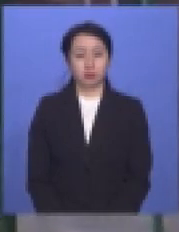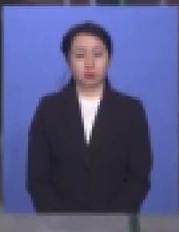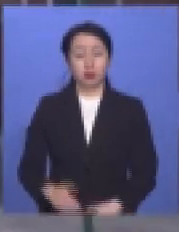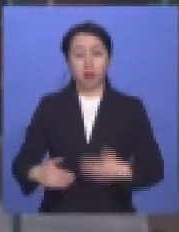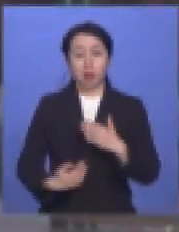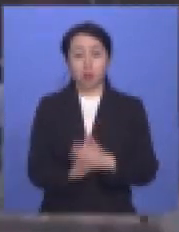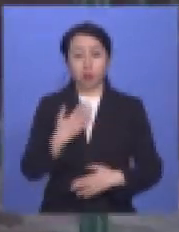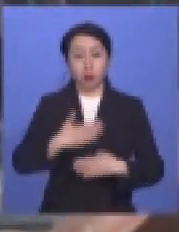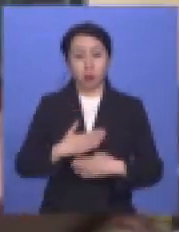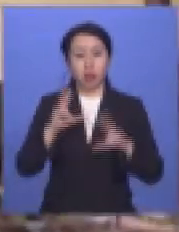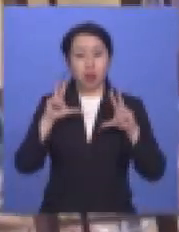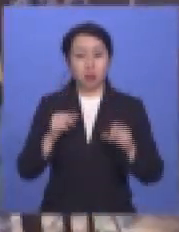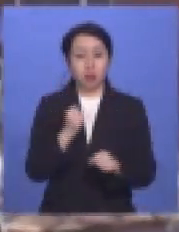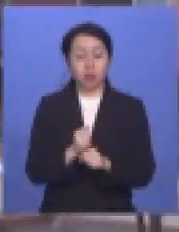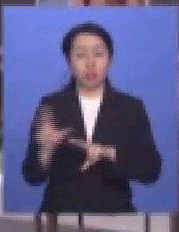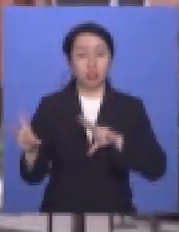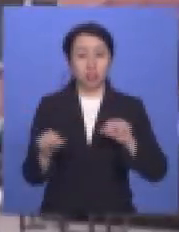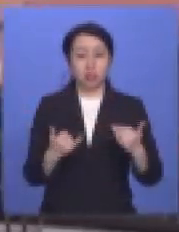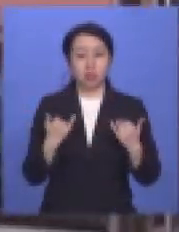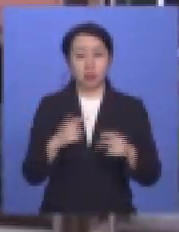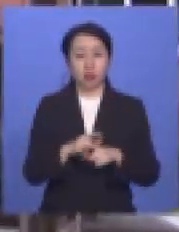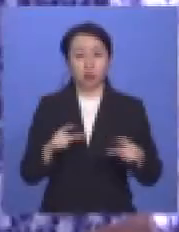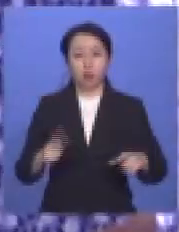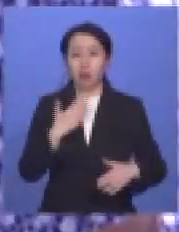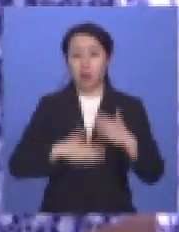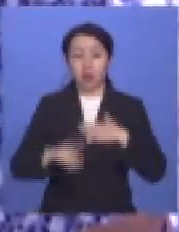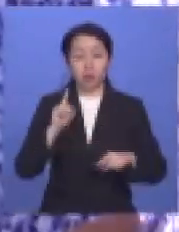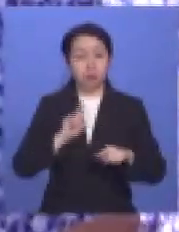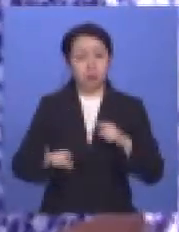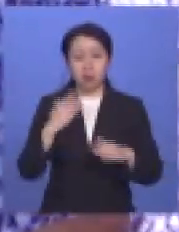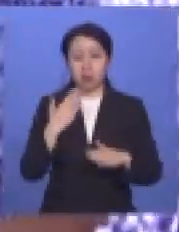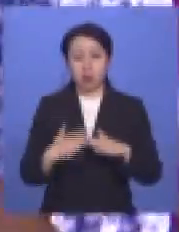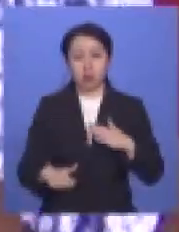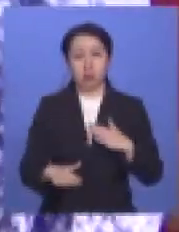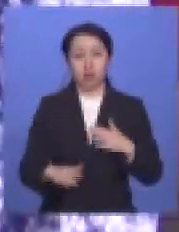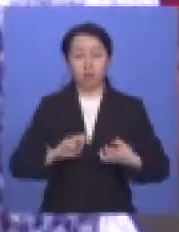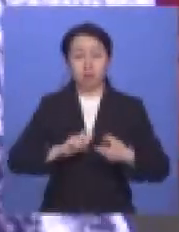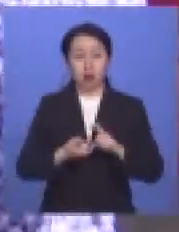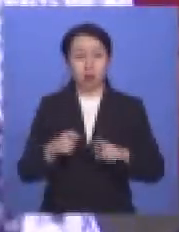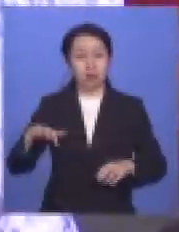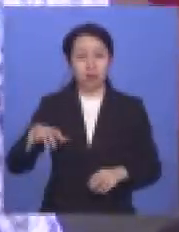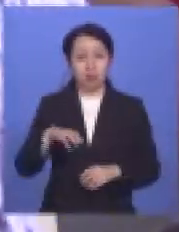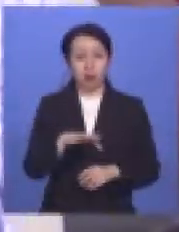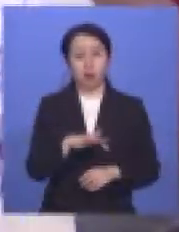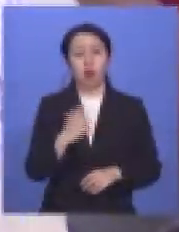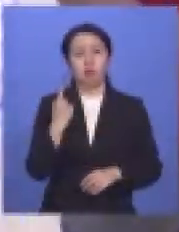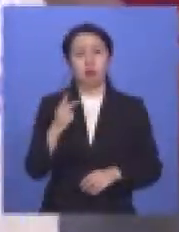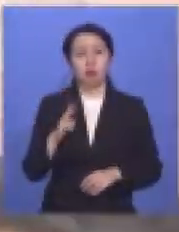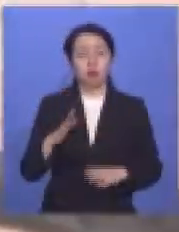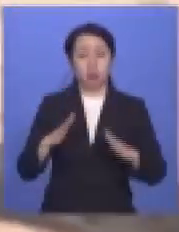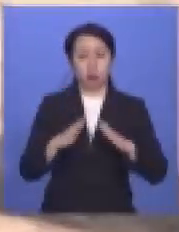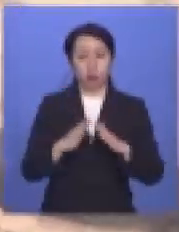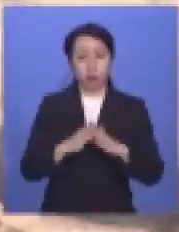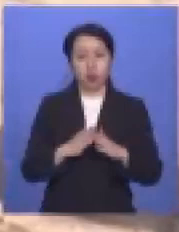Новая многоэтажка обещала стать счастливой для новоселов, но радость быстро закончилась нескончаемой борьбой с насекомыми. В одной из квартир